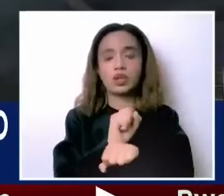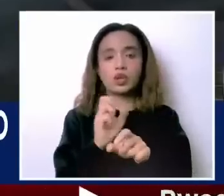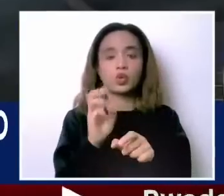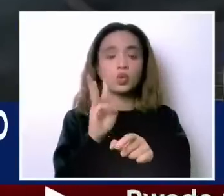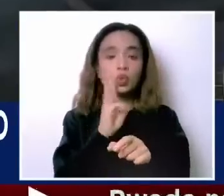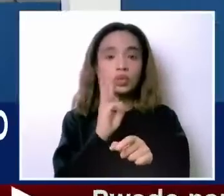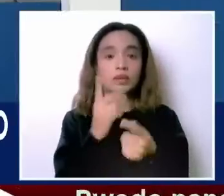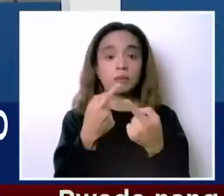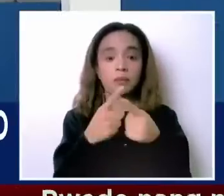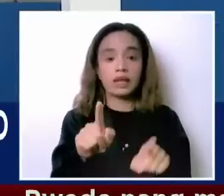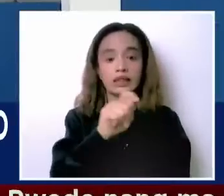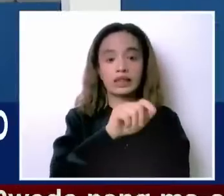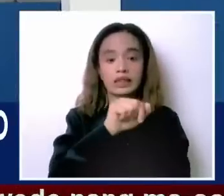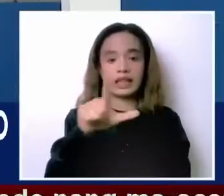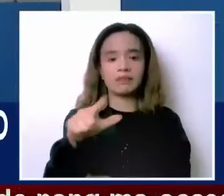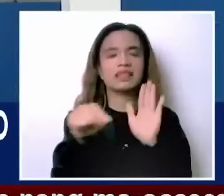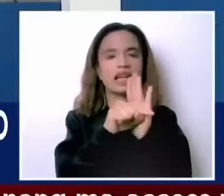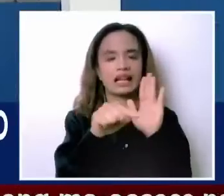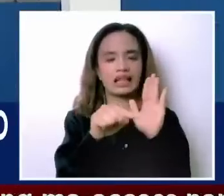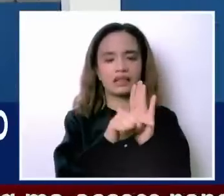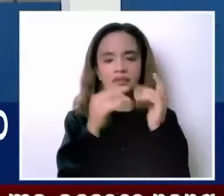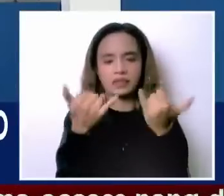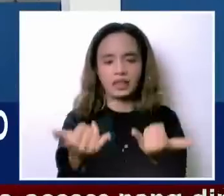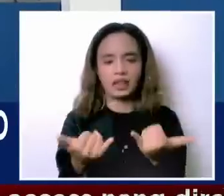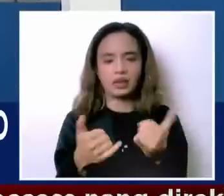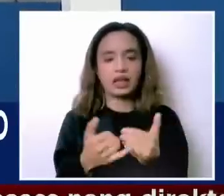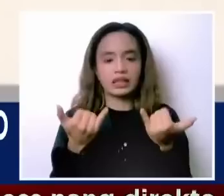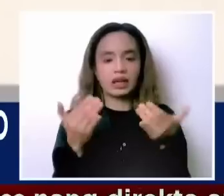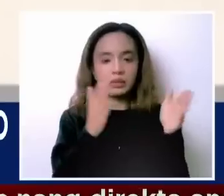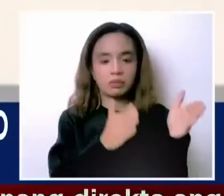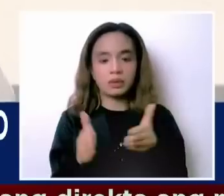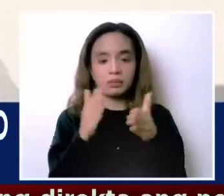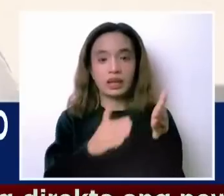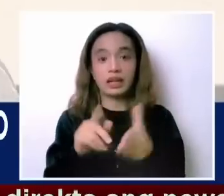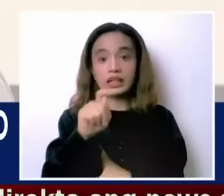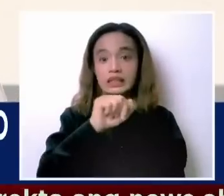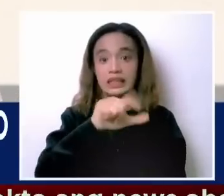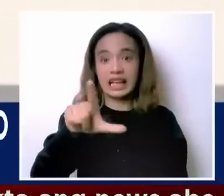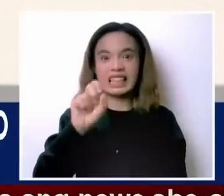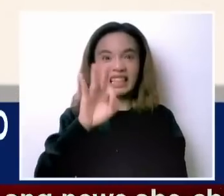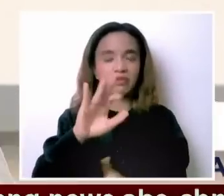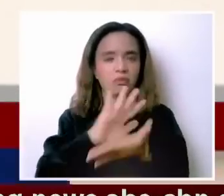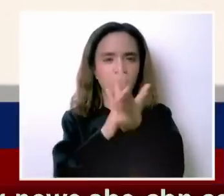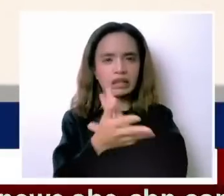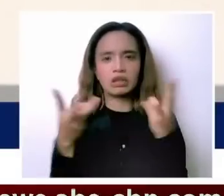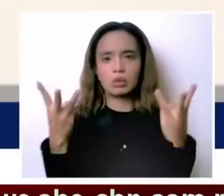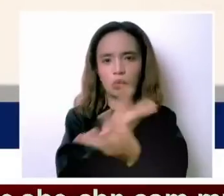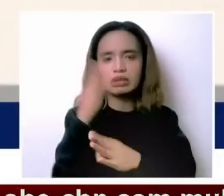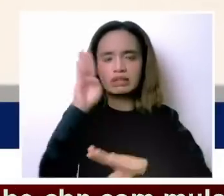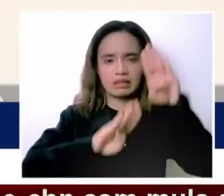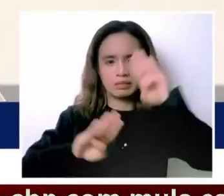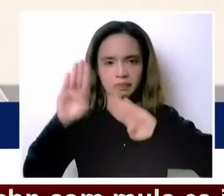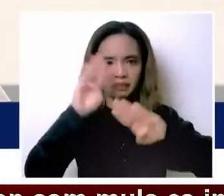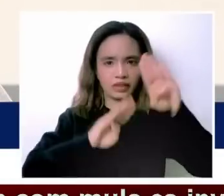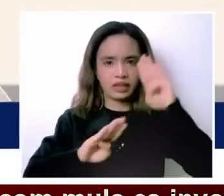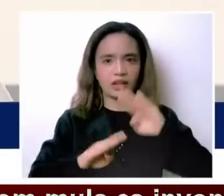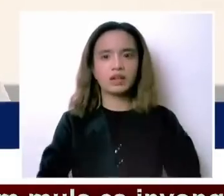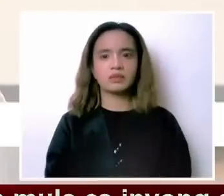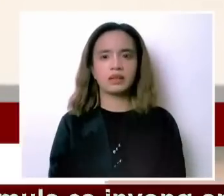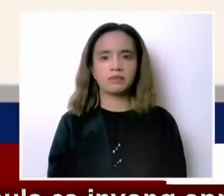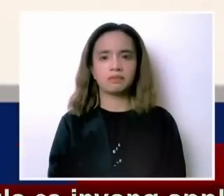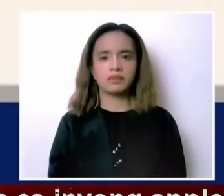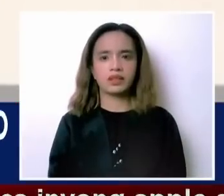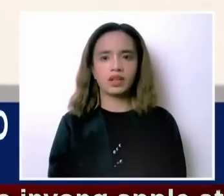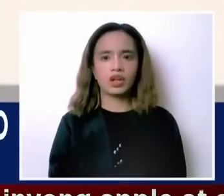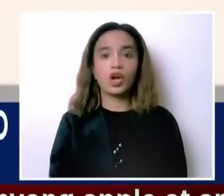na. Pinaghahandaan na ng Taal kung titindi pa ang problema. Talaga magkakaroon ng matindihang problema.